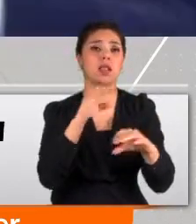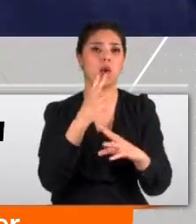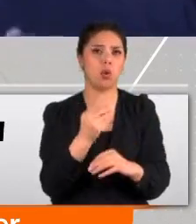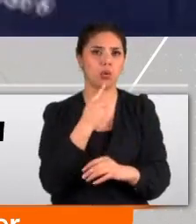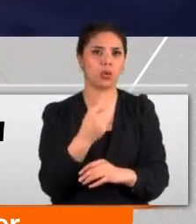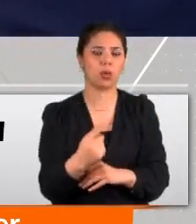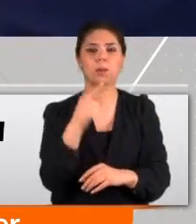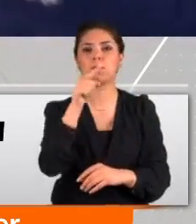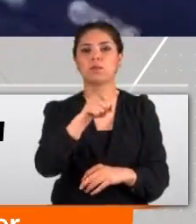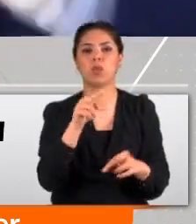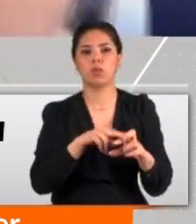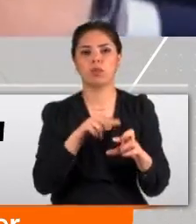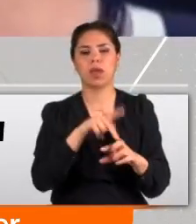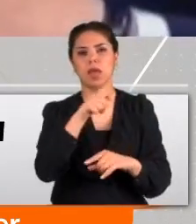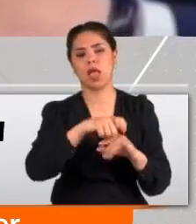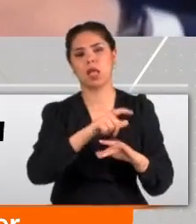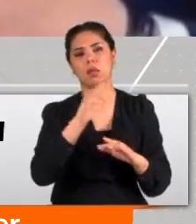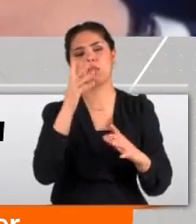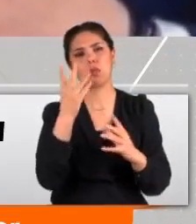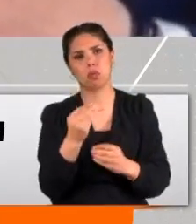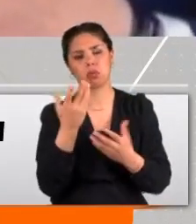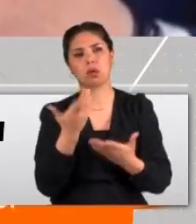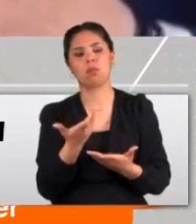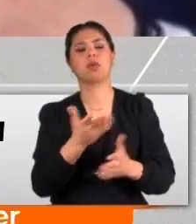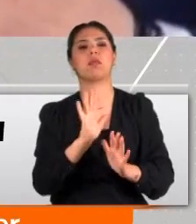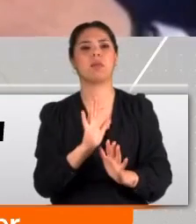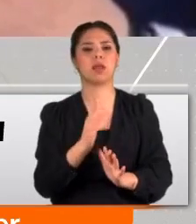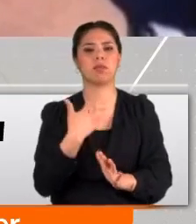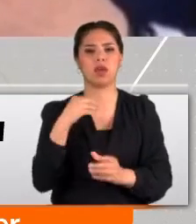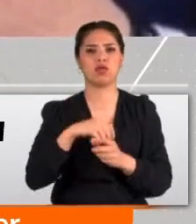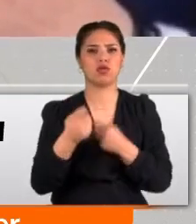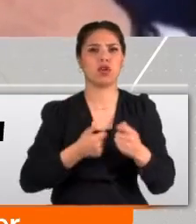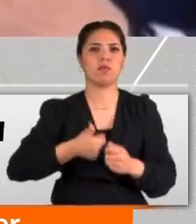kolu HDP'dir. Siz kabul edersiniz, etmezsiniz ama ben öyle biliyorum. Ben İçişleri Bakanıyım.